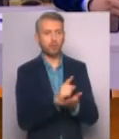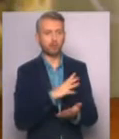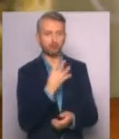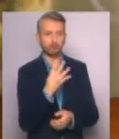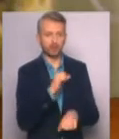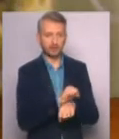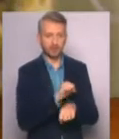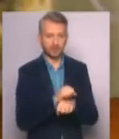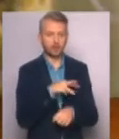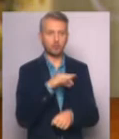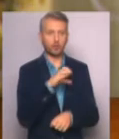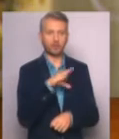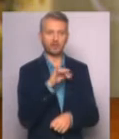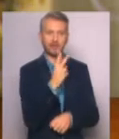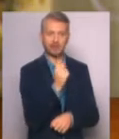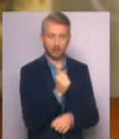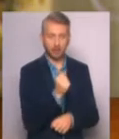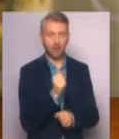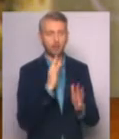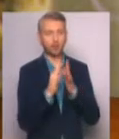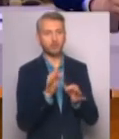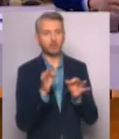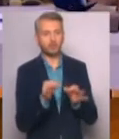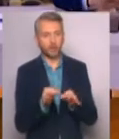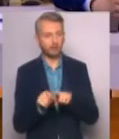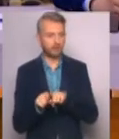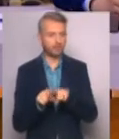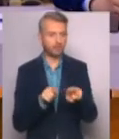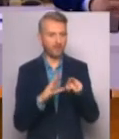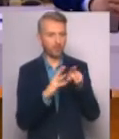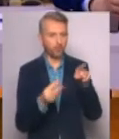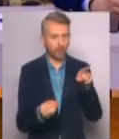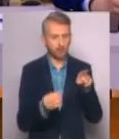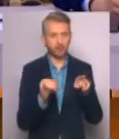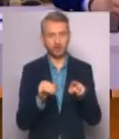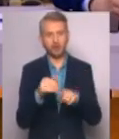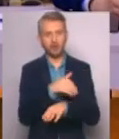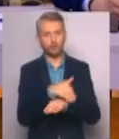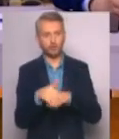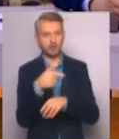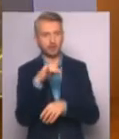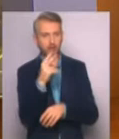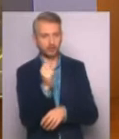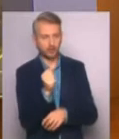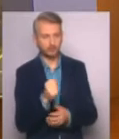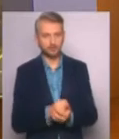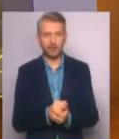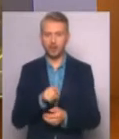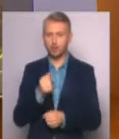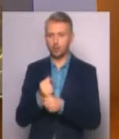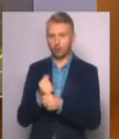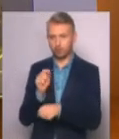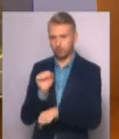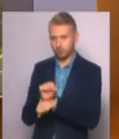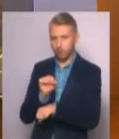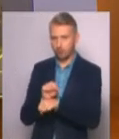Це Мостицька, просто Правди, відгалуження на Виноградар, і останнє – це вулиця Гречка. Так, і тут зробимо невеличку паузу, ще